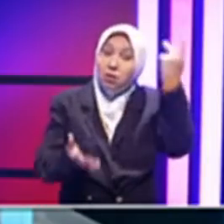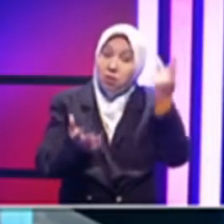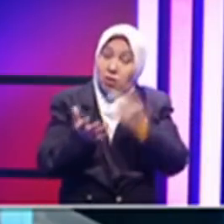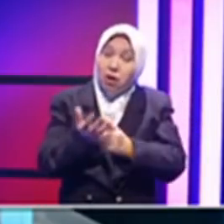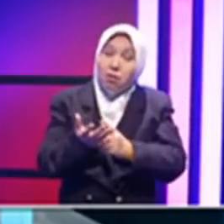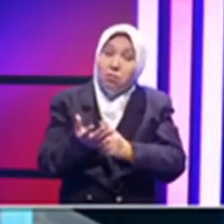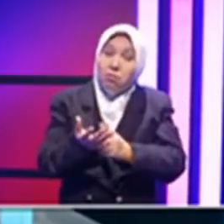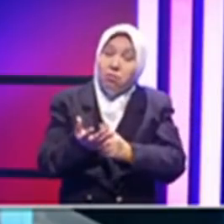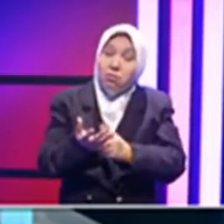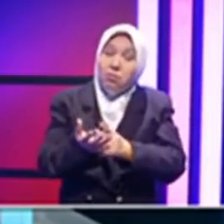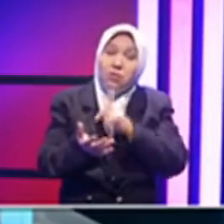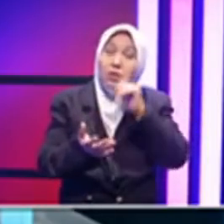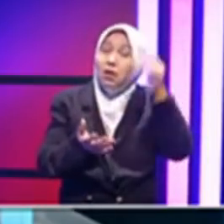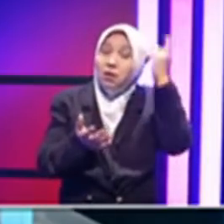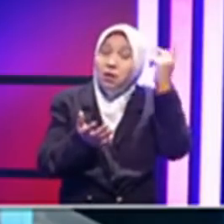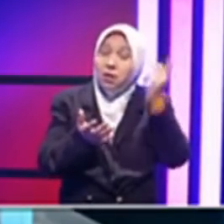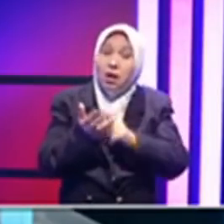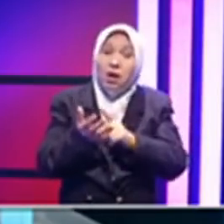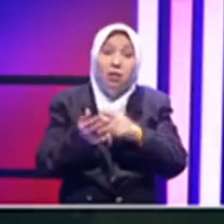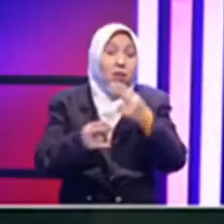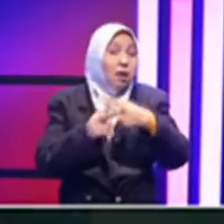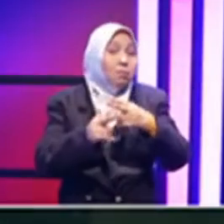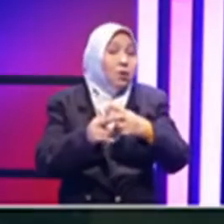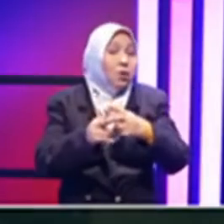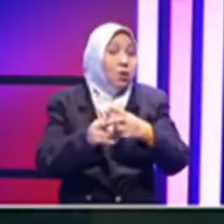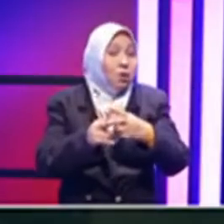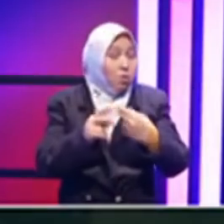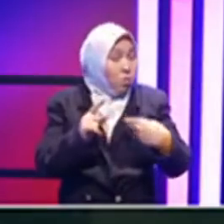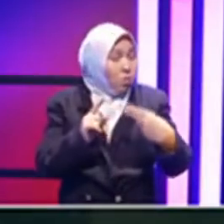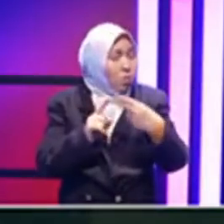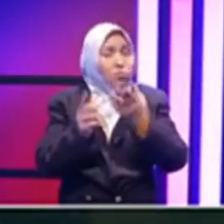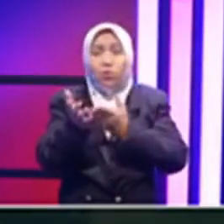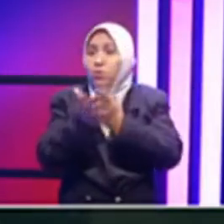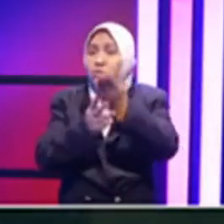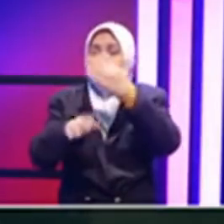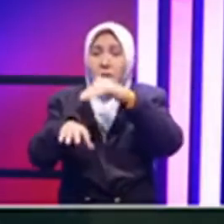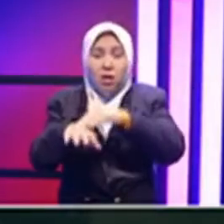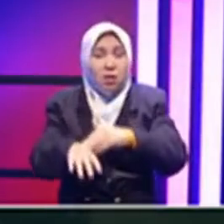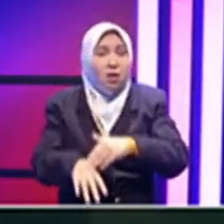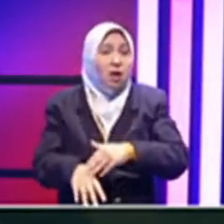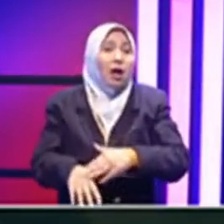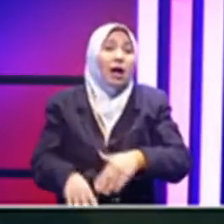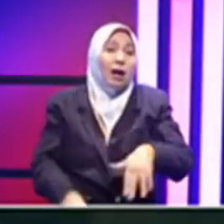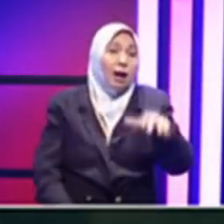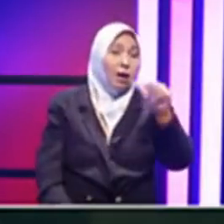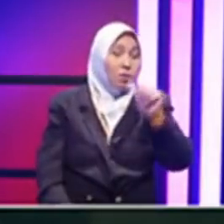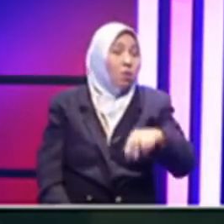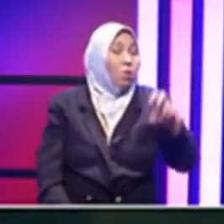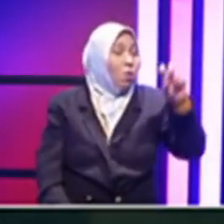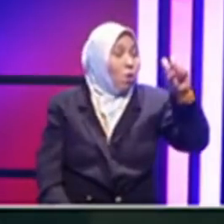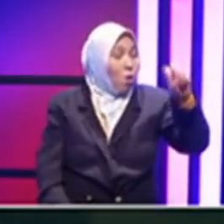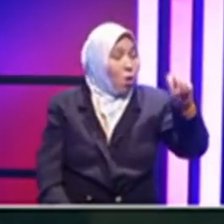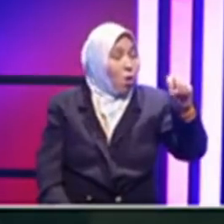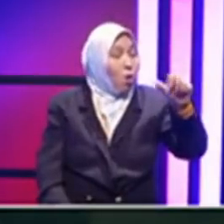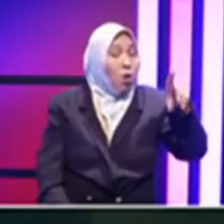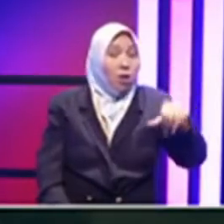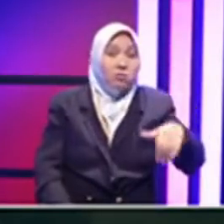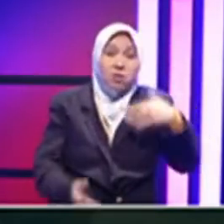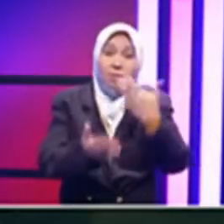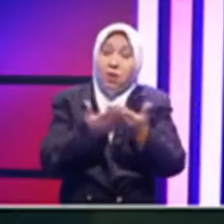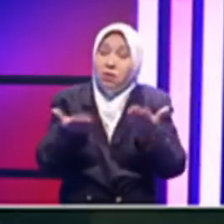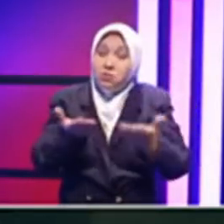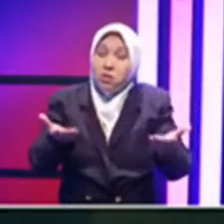dia tidak mengenali nama huruf. Dia terus pada baris kan. Abata saqa, dia sebut qa je. Jadi bila sampai kat sini dia